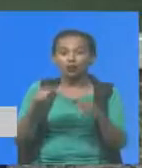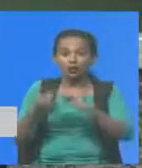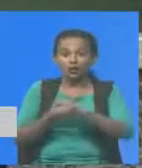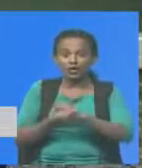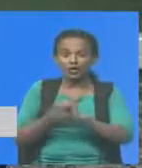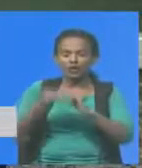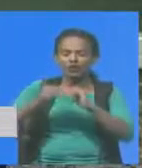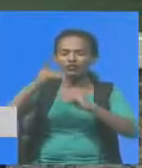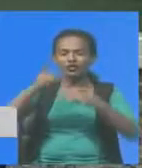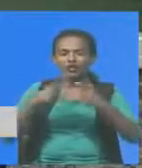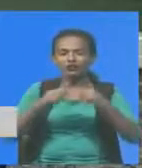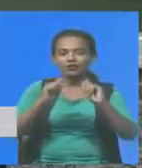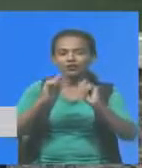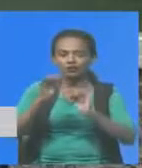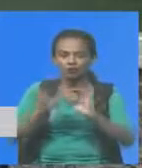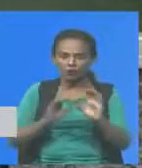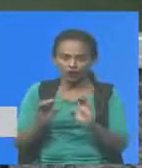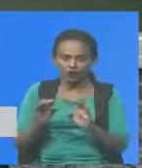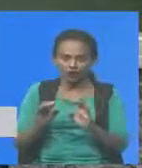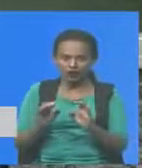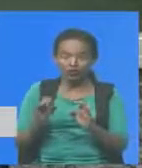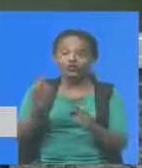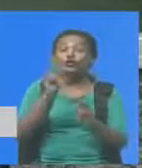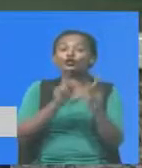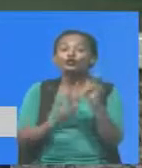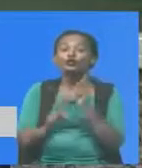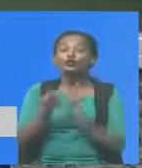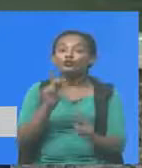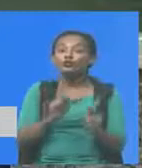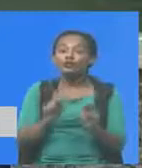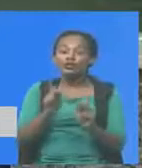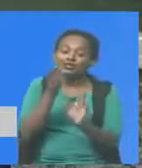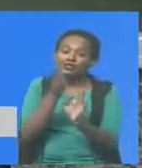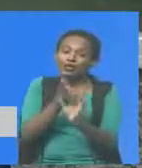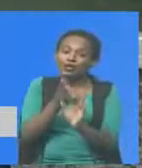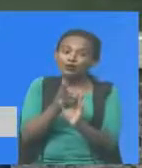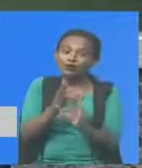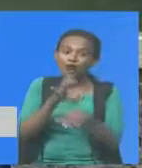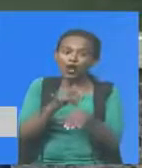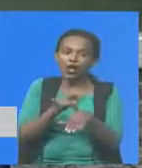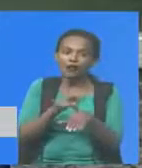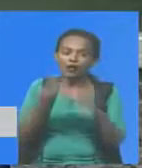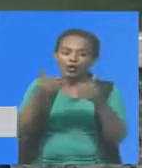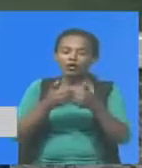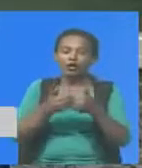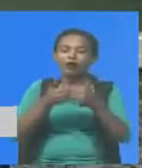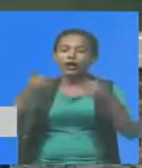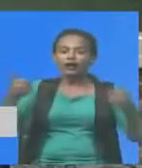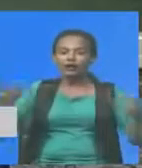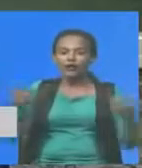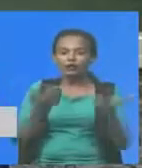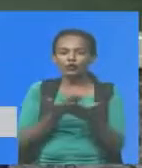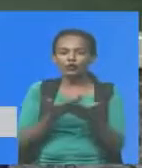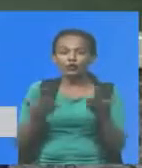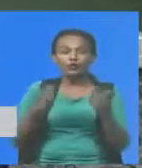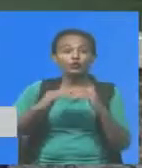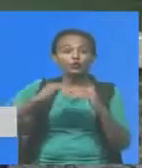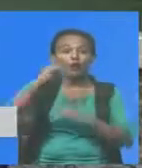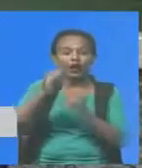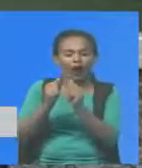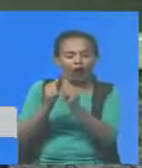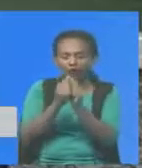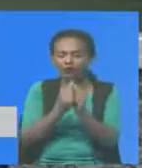ከፍተኛ ጥረት ተደርጓል። የህዝቡ ስነልቦና ላይም ከሚያለያዩ ነገሮች በላይ አንድ